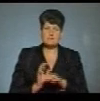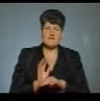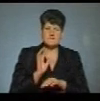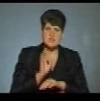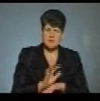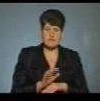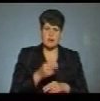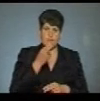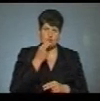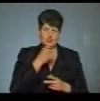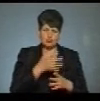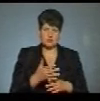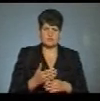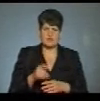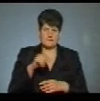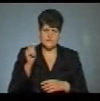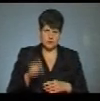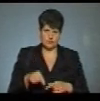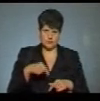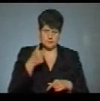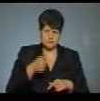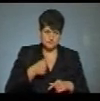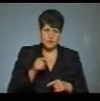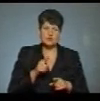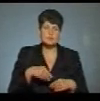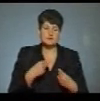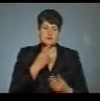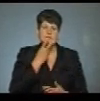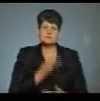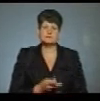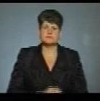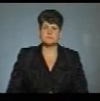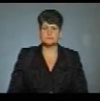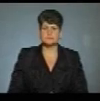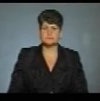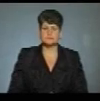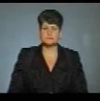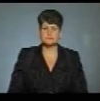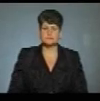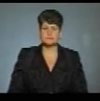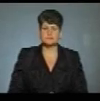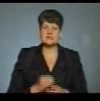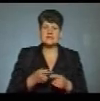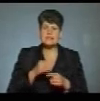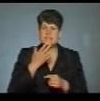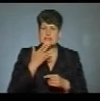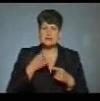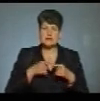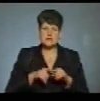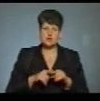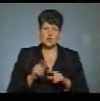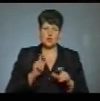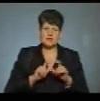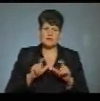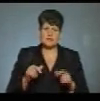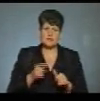на передову. Що передали бійцям на схід, бачила Світлана Лазорик. Це Національний технічний університет